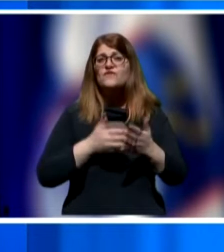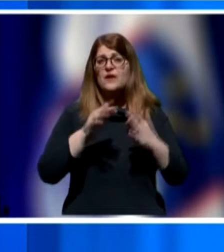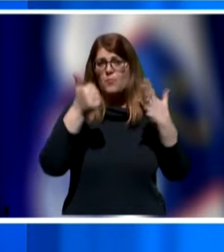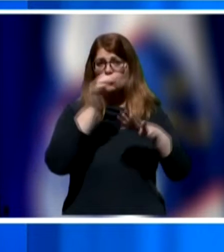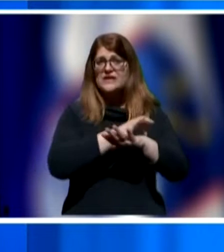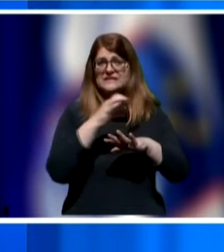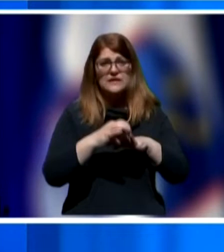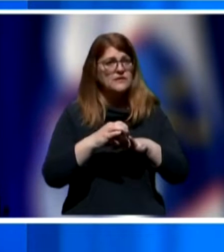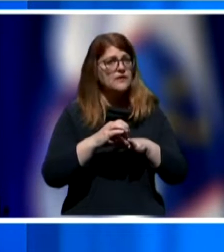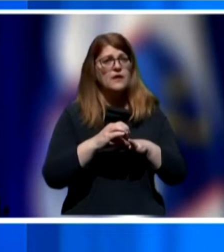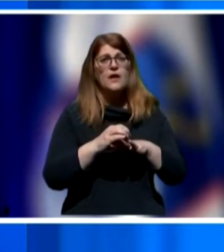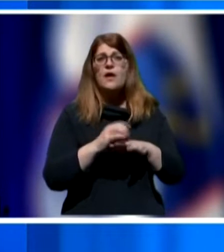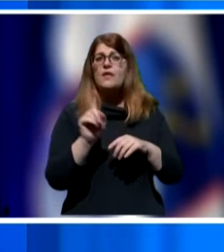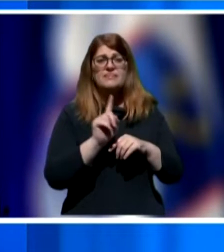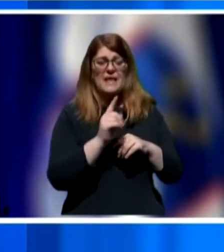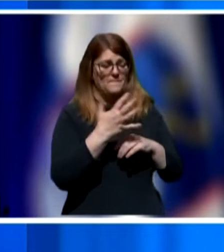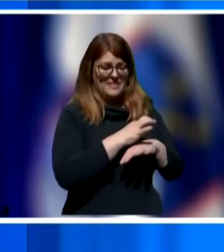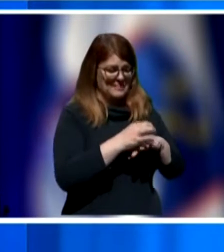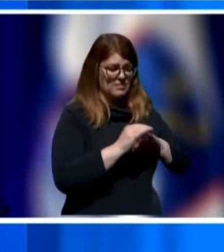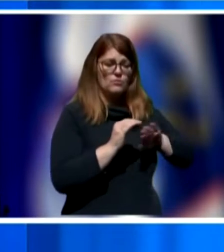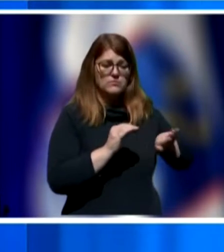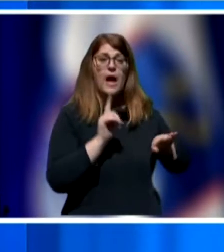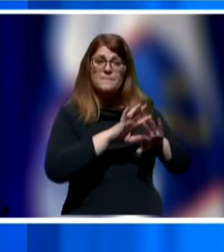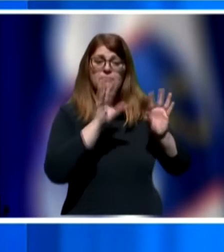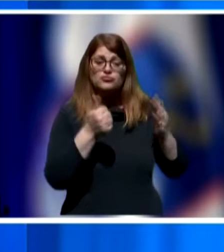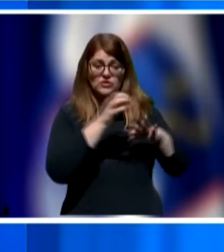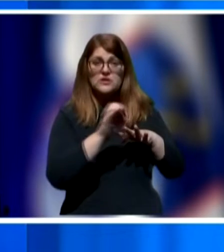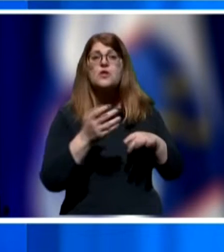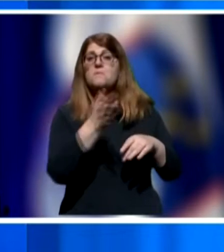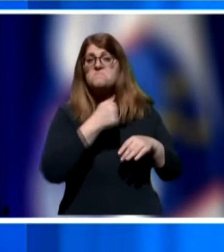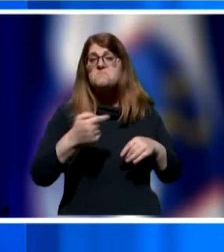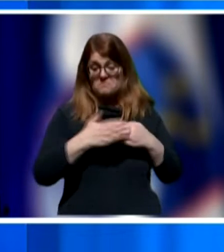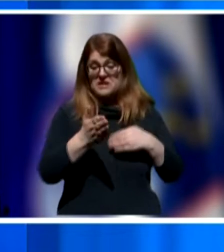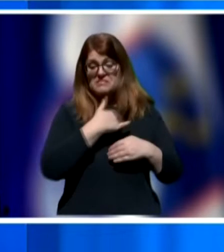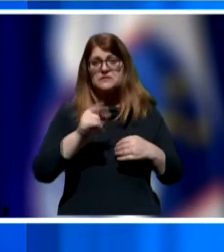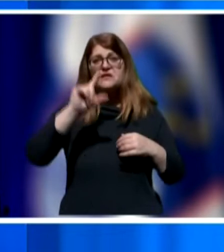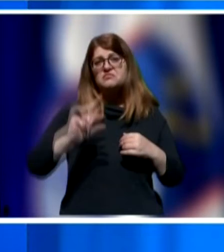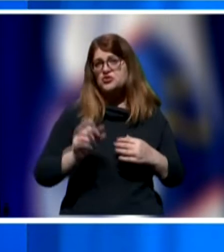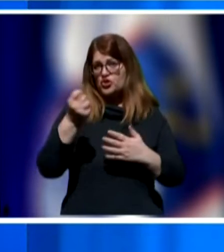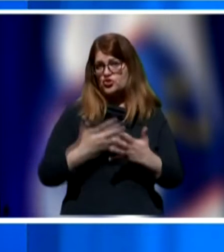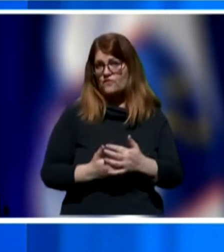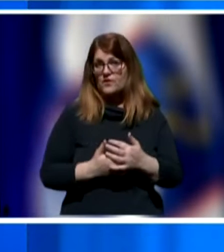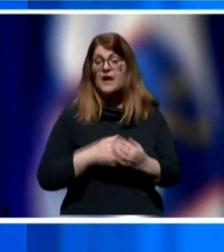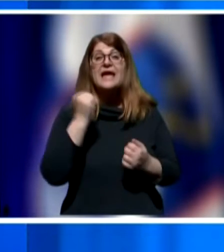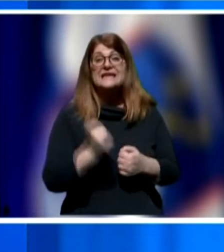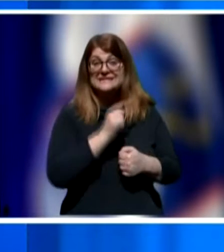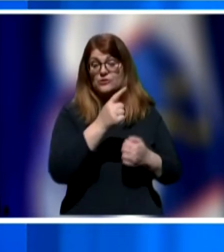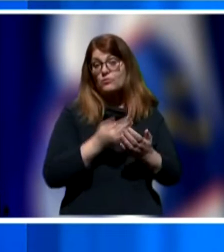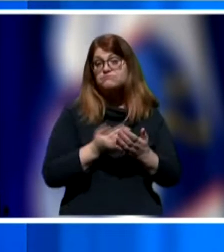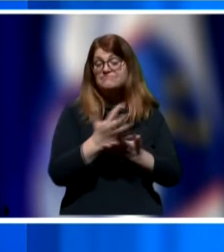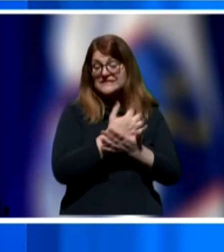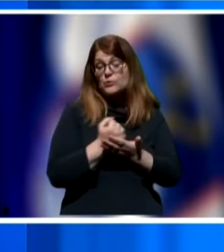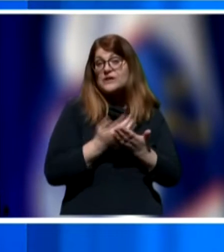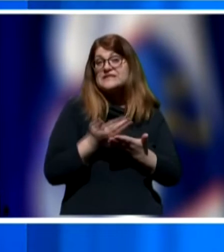tednih, ne po petih, so bistveno nižje. Tako da bi jaz izkoristila to priložnost